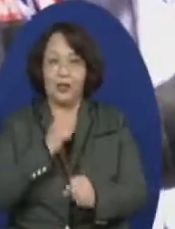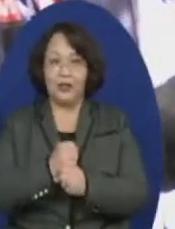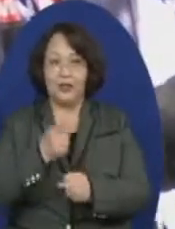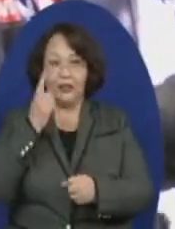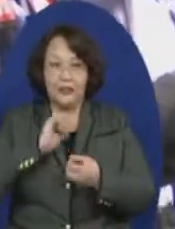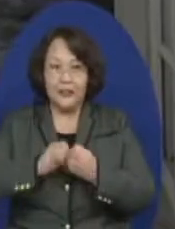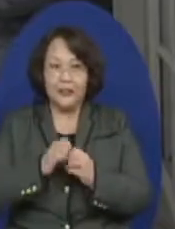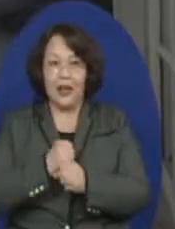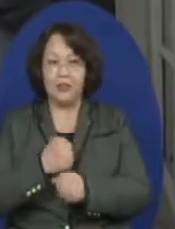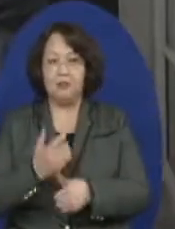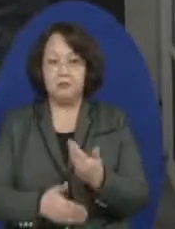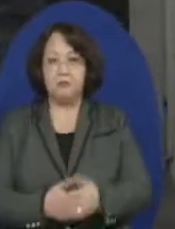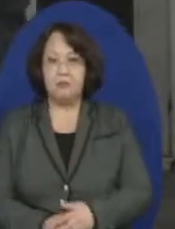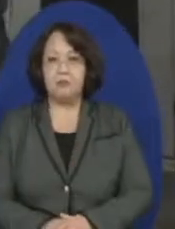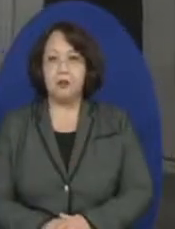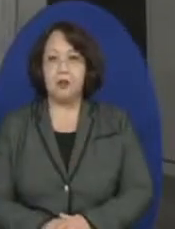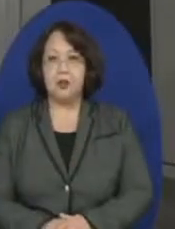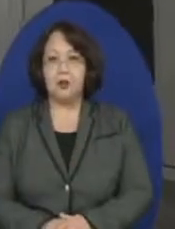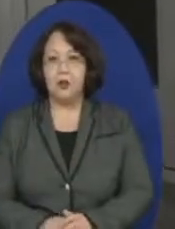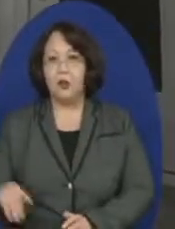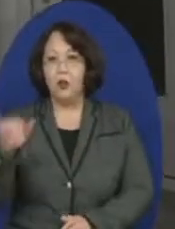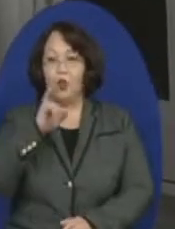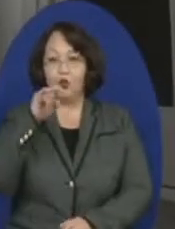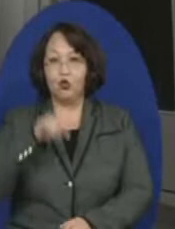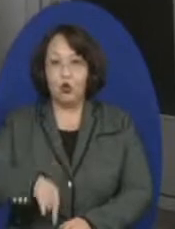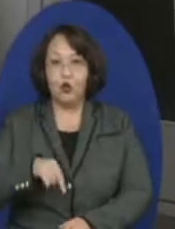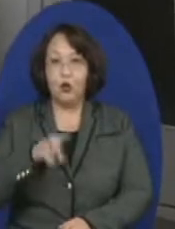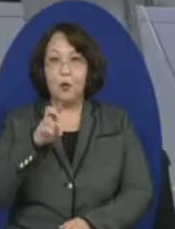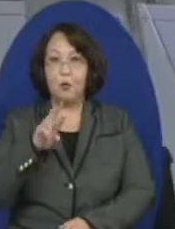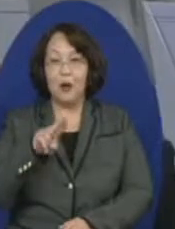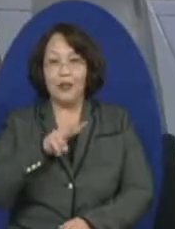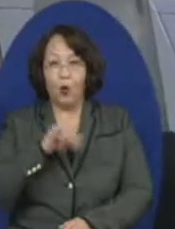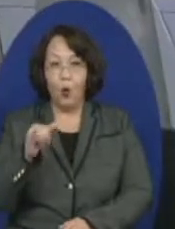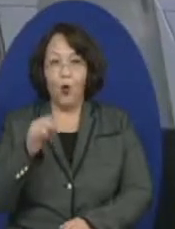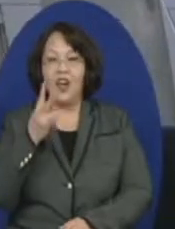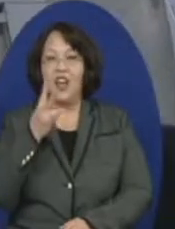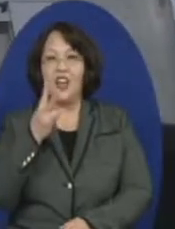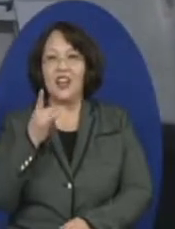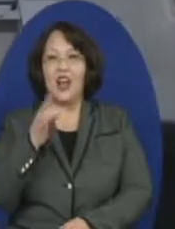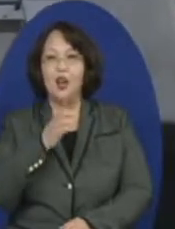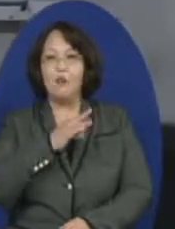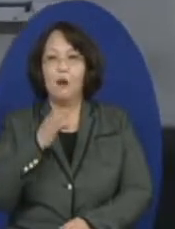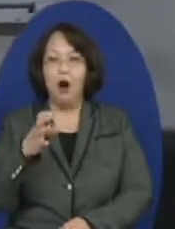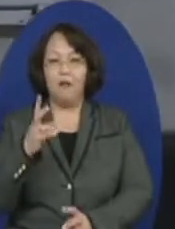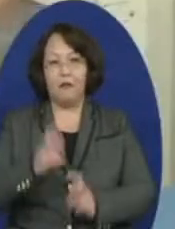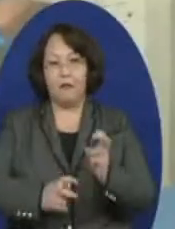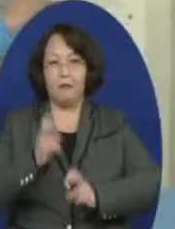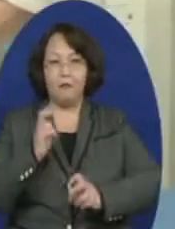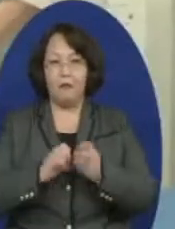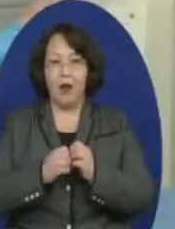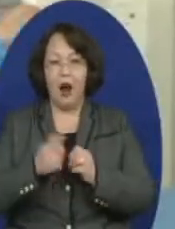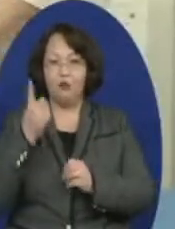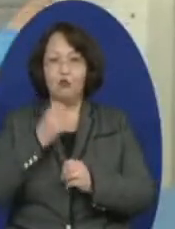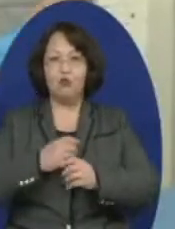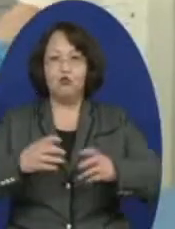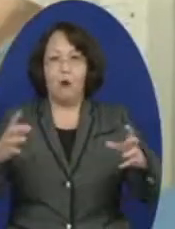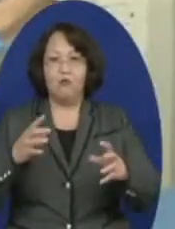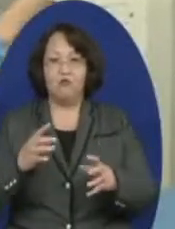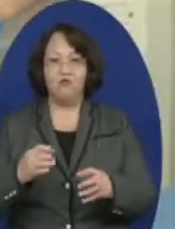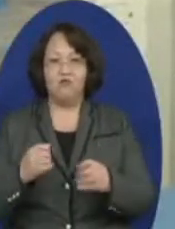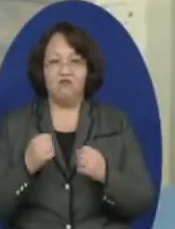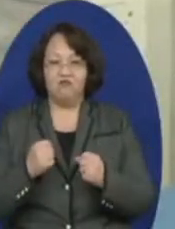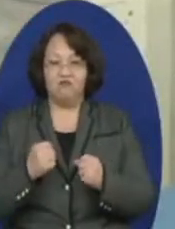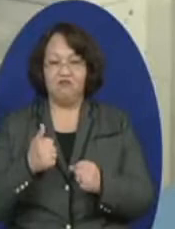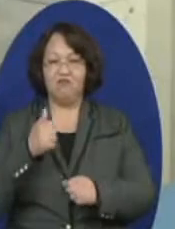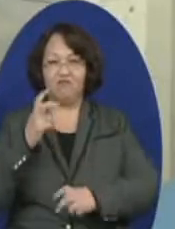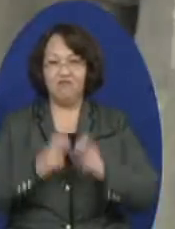өөртлөөд хэрэгжүүлэлтэн дээр ажиллаж байна. Дотоодын бялуу нарийн бов бэйкрийн бүтээгдэхүүн үйлдвэрлэлийн хамгийн том төлөөлөл нь жүр үр компани. Засгийн